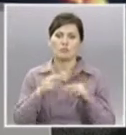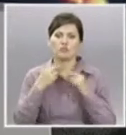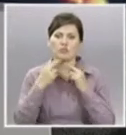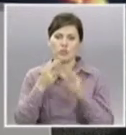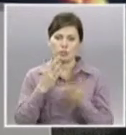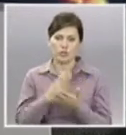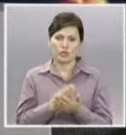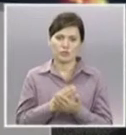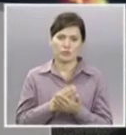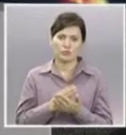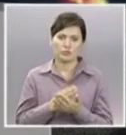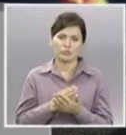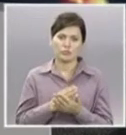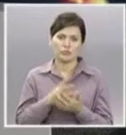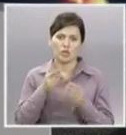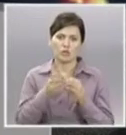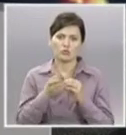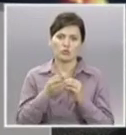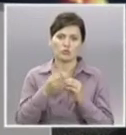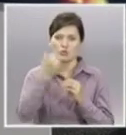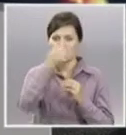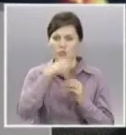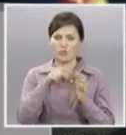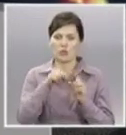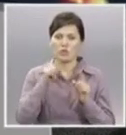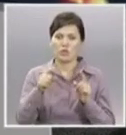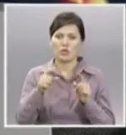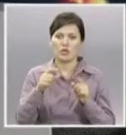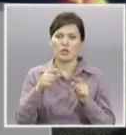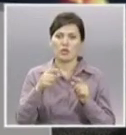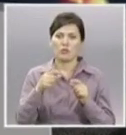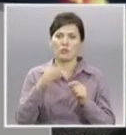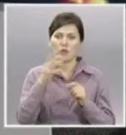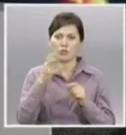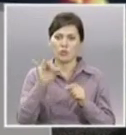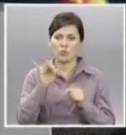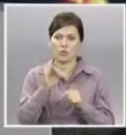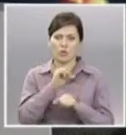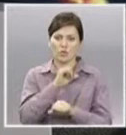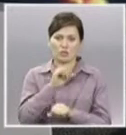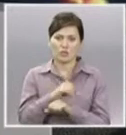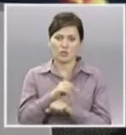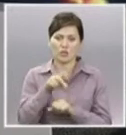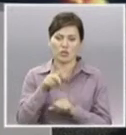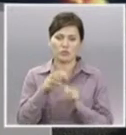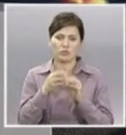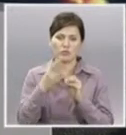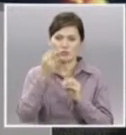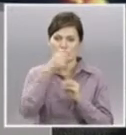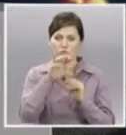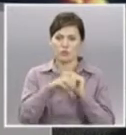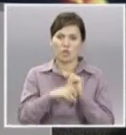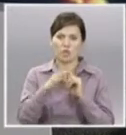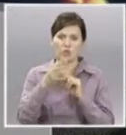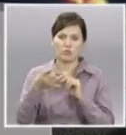назарымызда. Өйткені 2010 жылдан бастап осы мораторий жарияланды, тоқтатылды. 2013 жылы біз соңғы